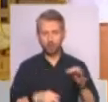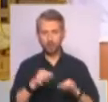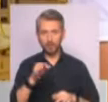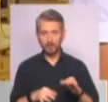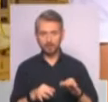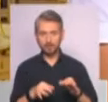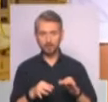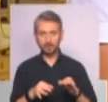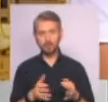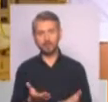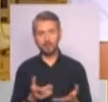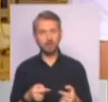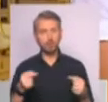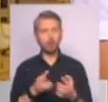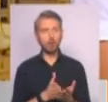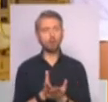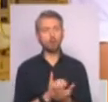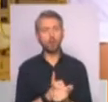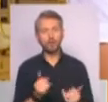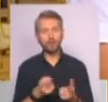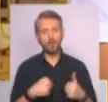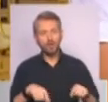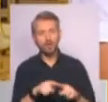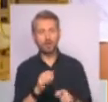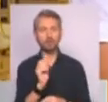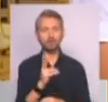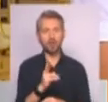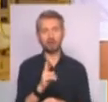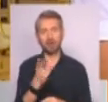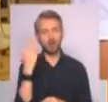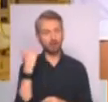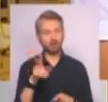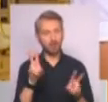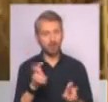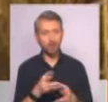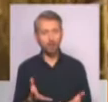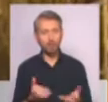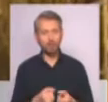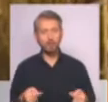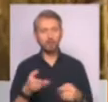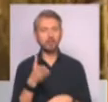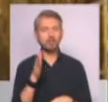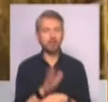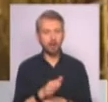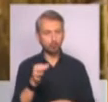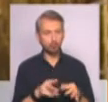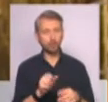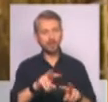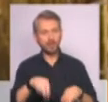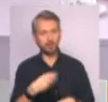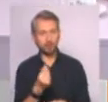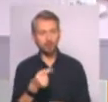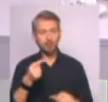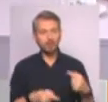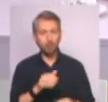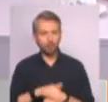відповідний обслуговуюча організація, ЖЕК, як раніше називали, отримує відповідний наказ суду на стягнення коштів. Тобто спору немає